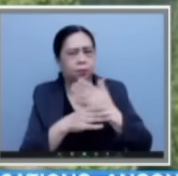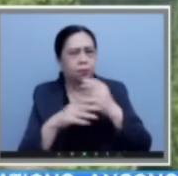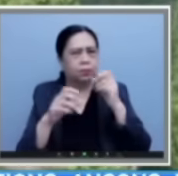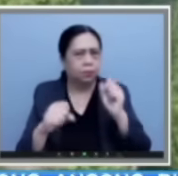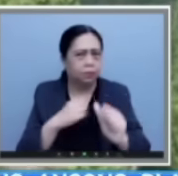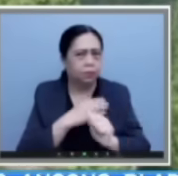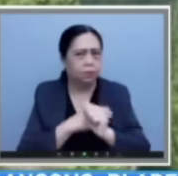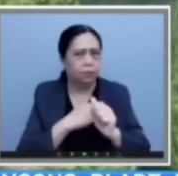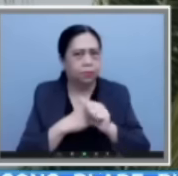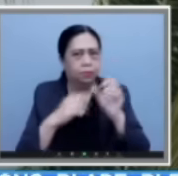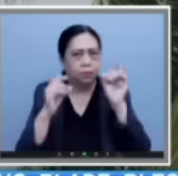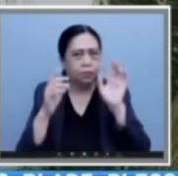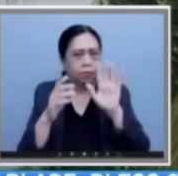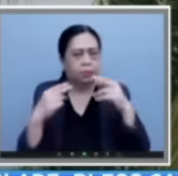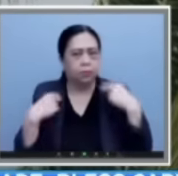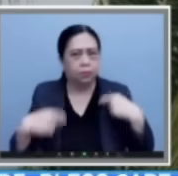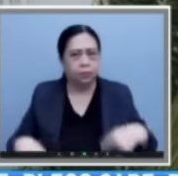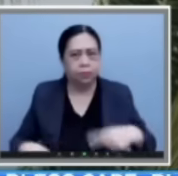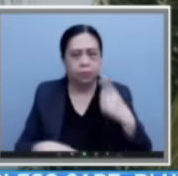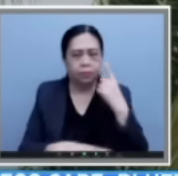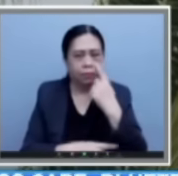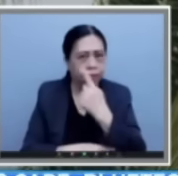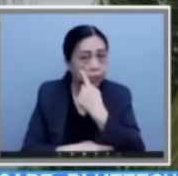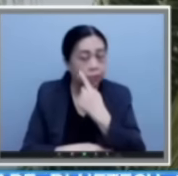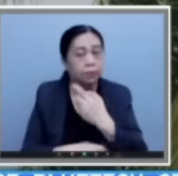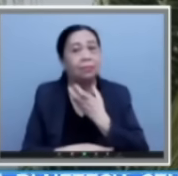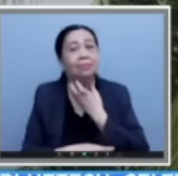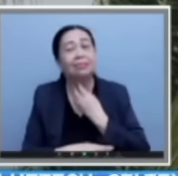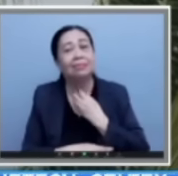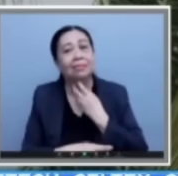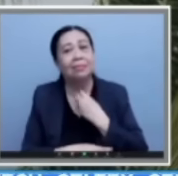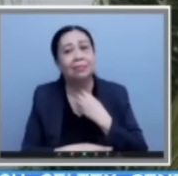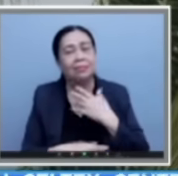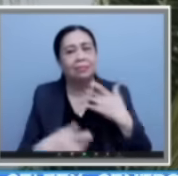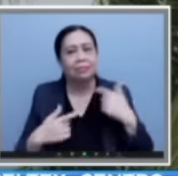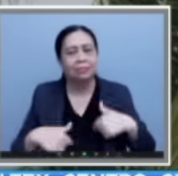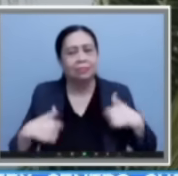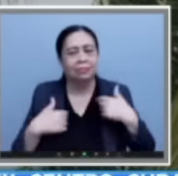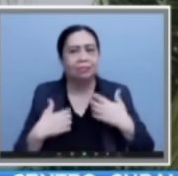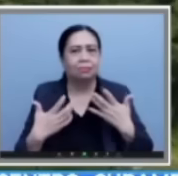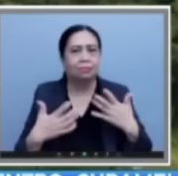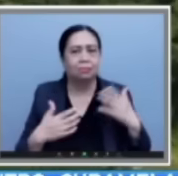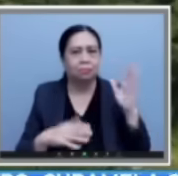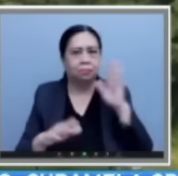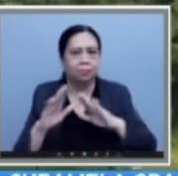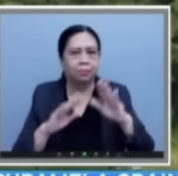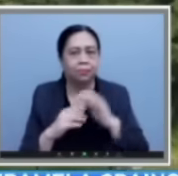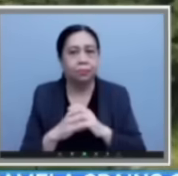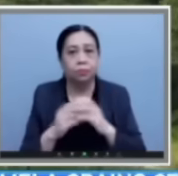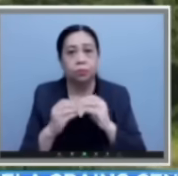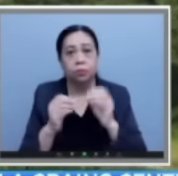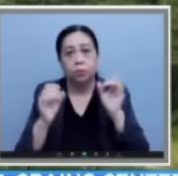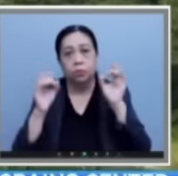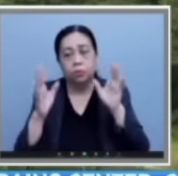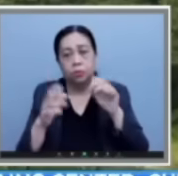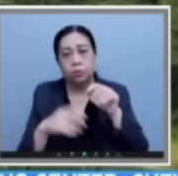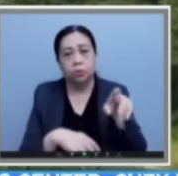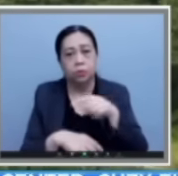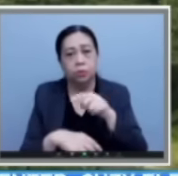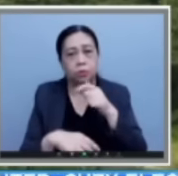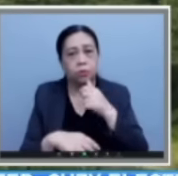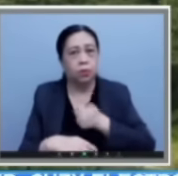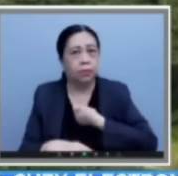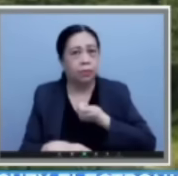magdulot ng iritasyon sa mata lalamunan at respiratory tract higit na peligroso sa vog ang mga may hika o